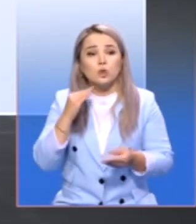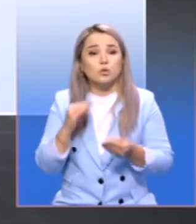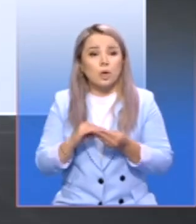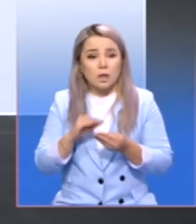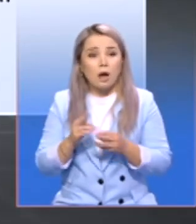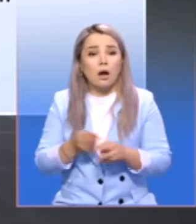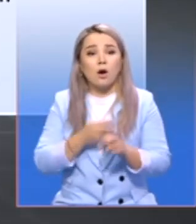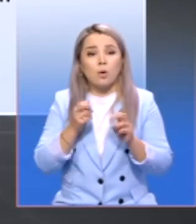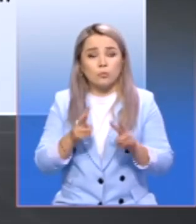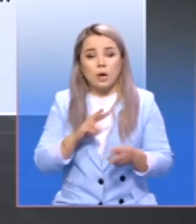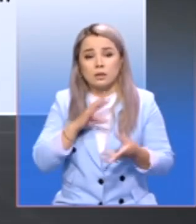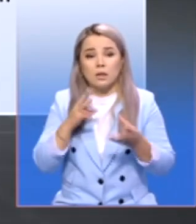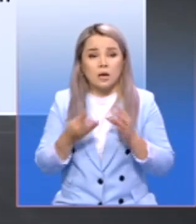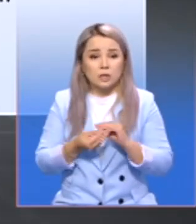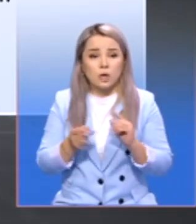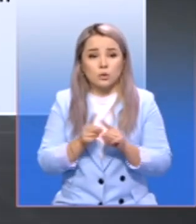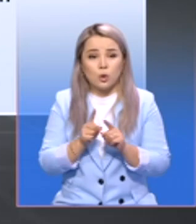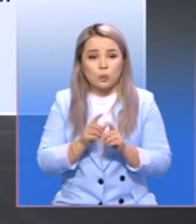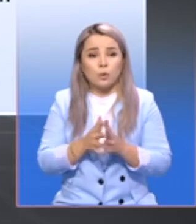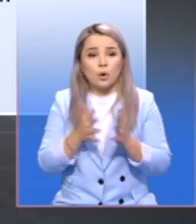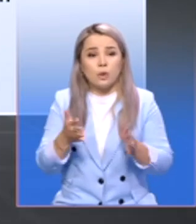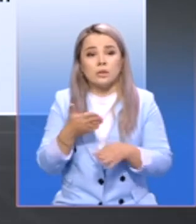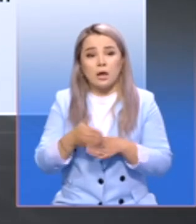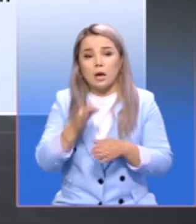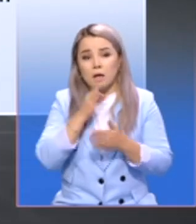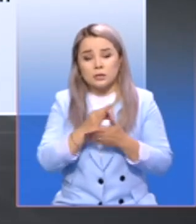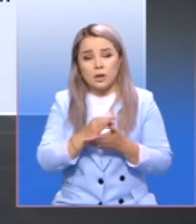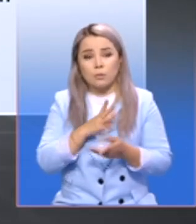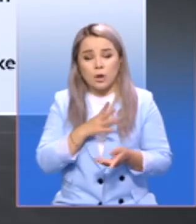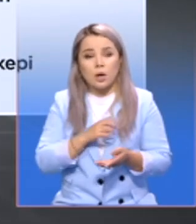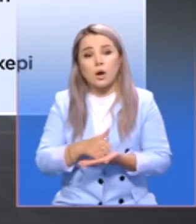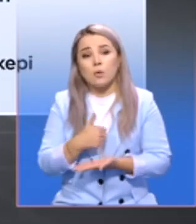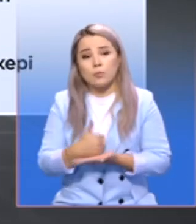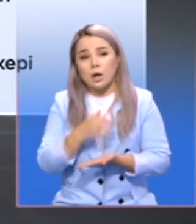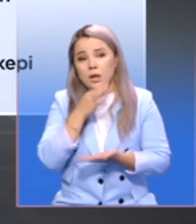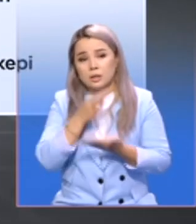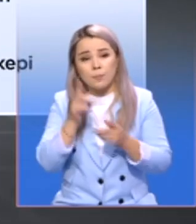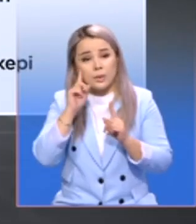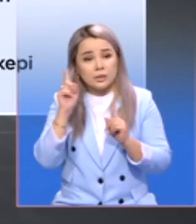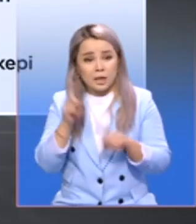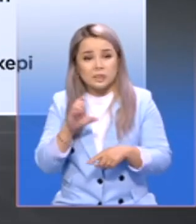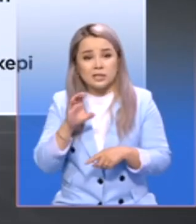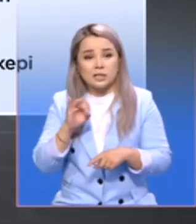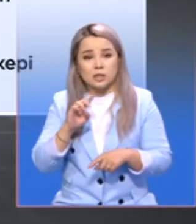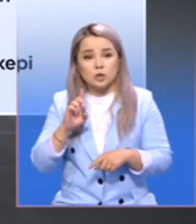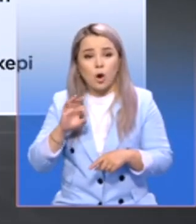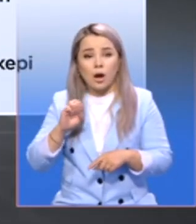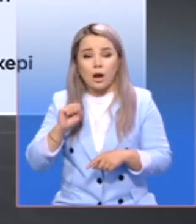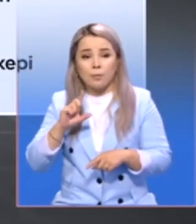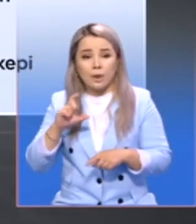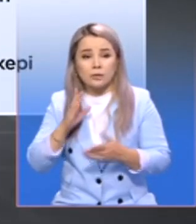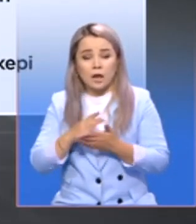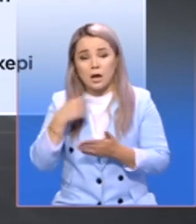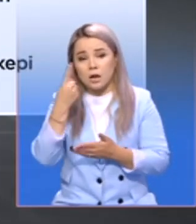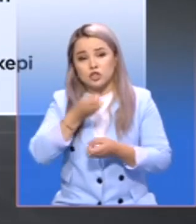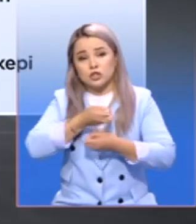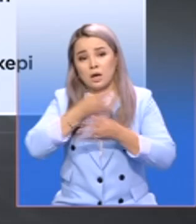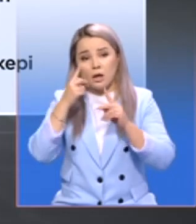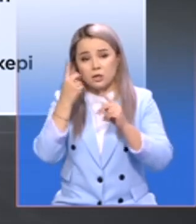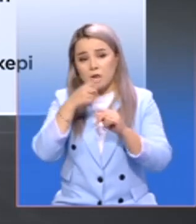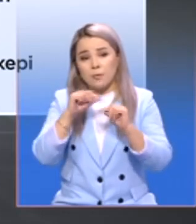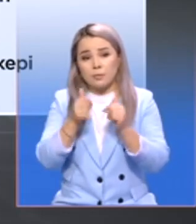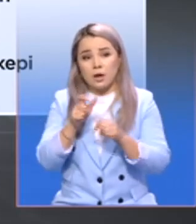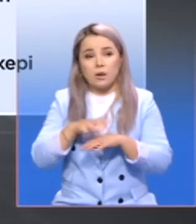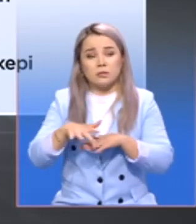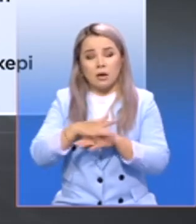пен қауіпсіздікті нығайтуға сүбелі үлес қосқан парасатты көшбасшы деп біледі. Синдзо Абэнің жарқын бейнесі Қазақстан